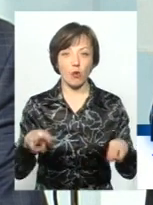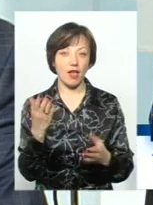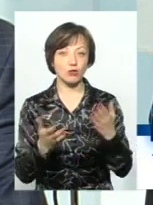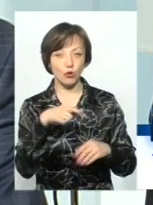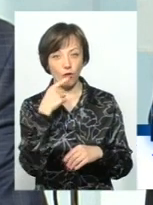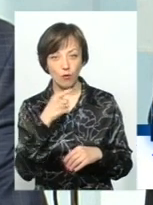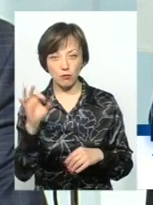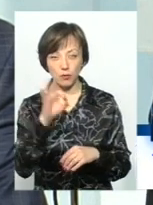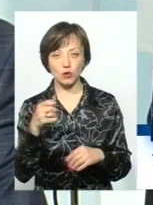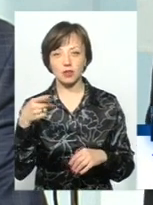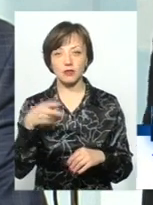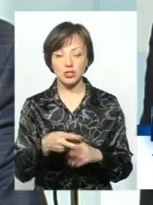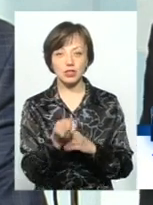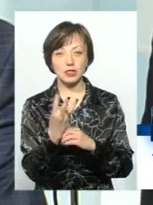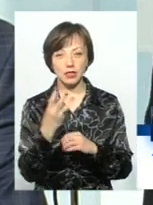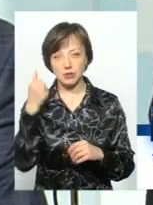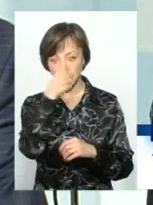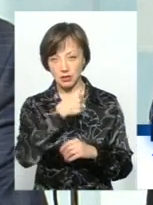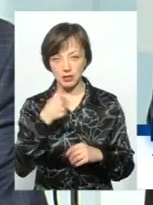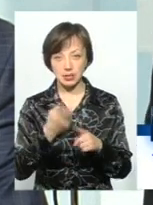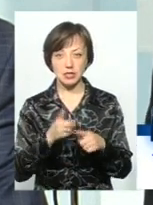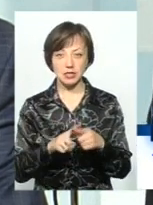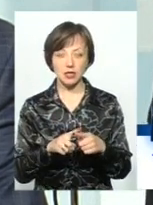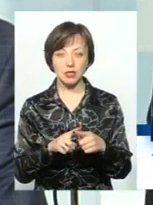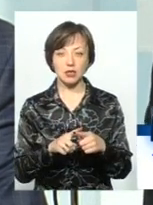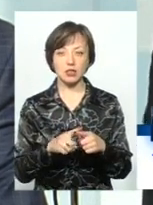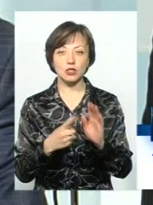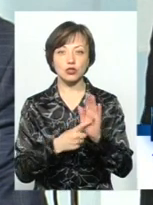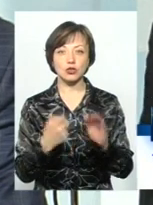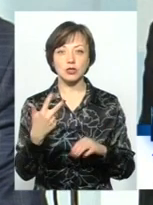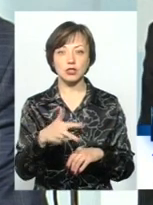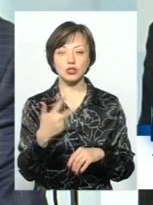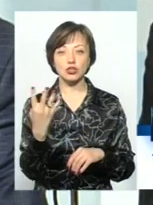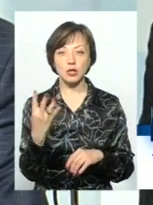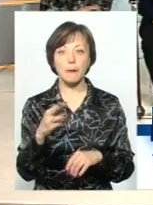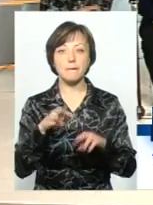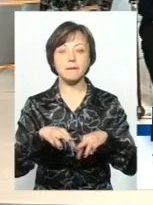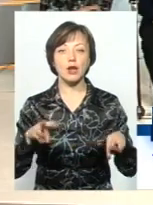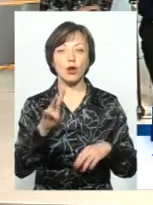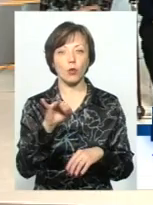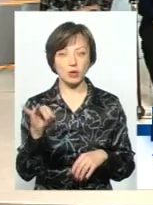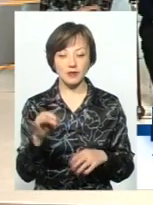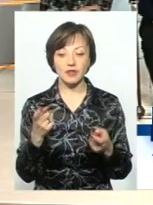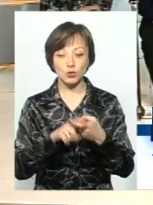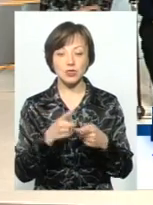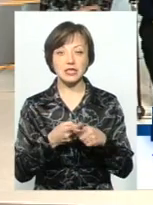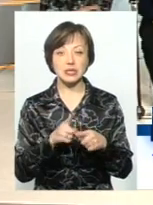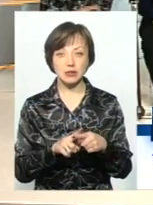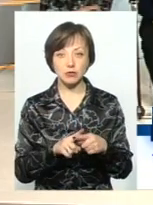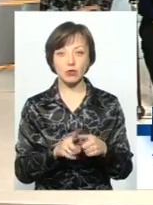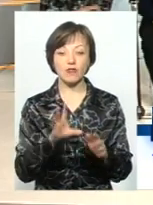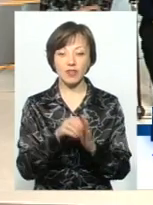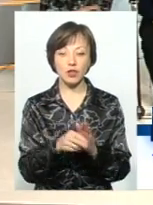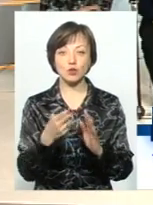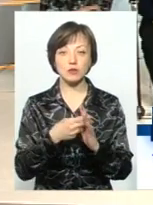говоримо за 2013 рік, ця сума склала 634 мільйони. В зв'язку з тим, що ввели